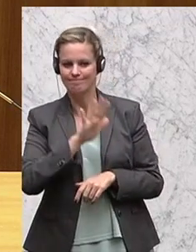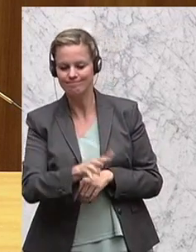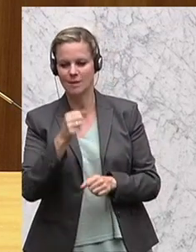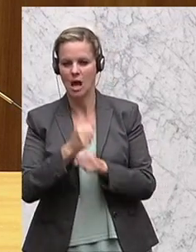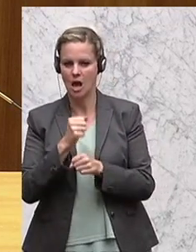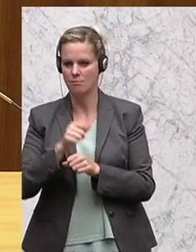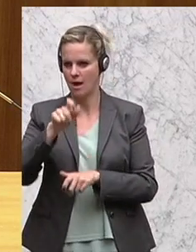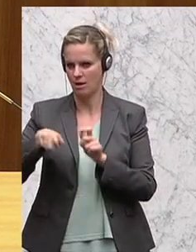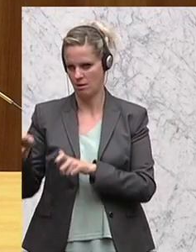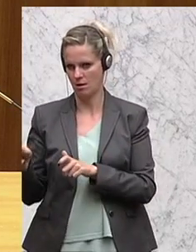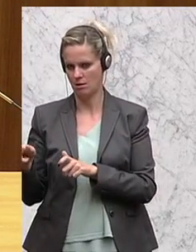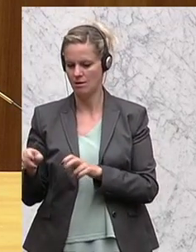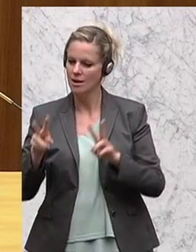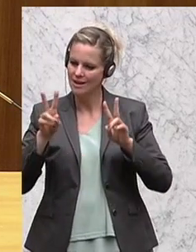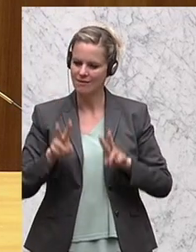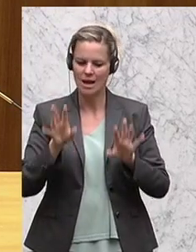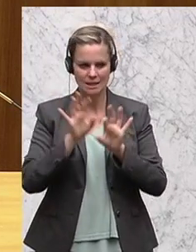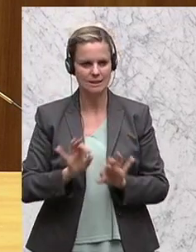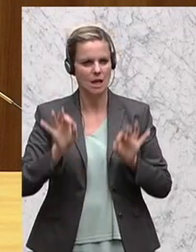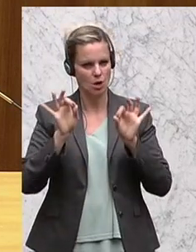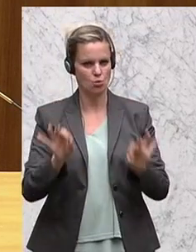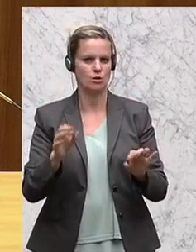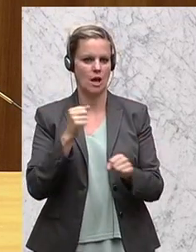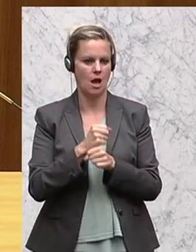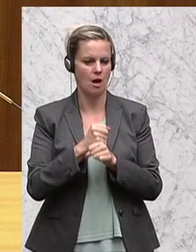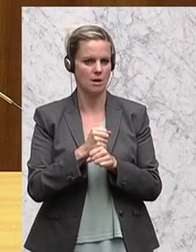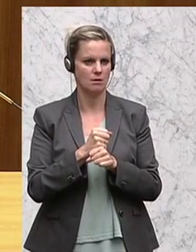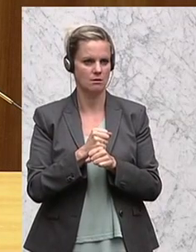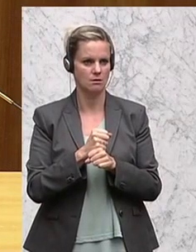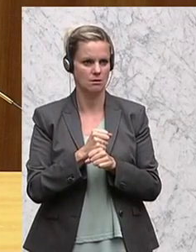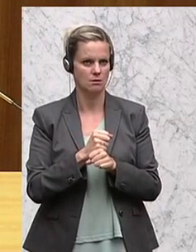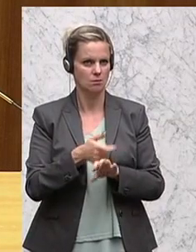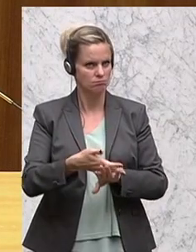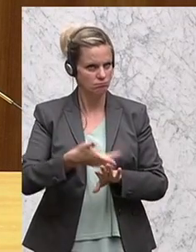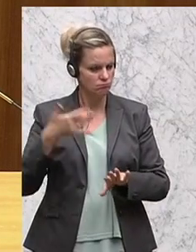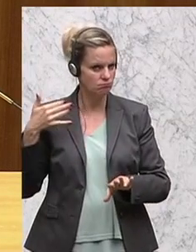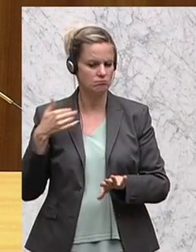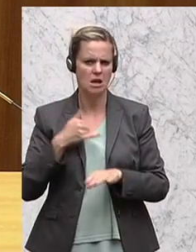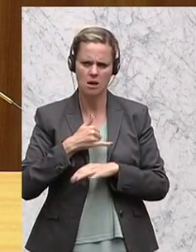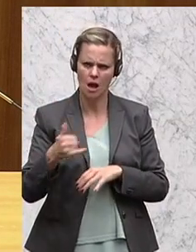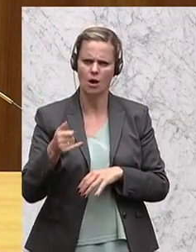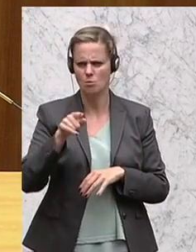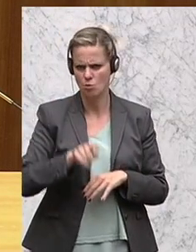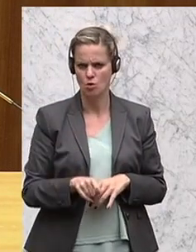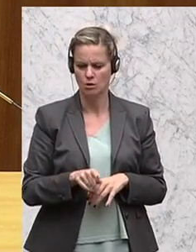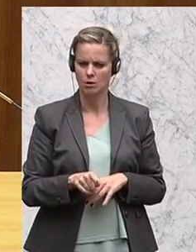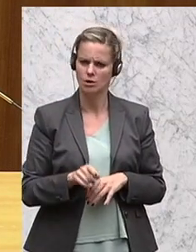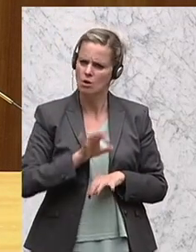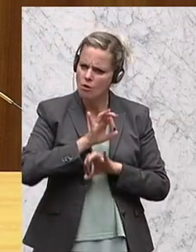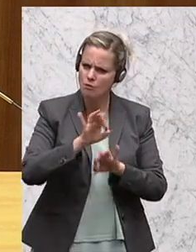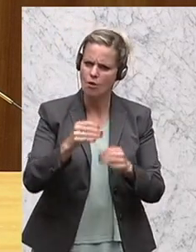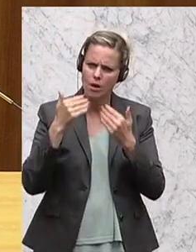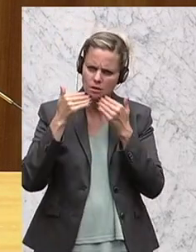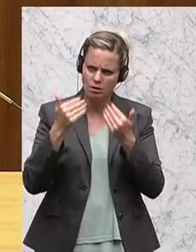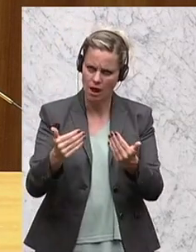Arbeitern wirklich eine hervorragende Arbeit geleistet haben in den letzten Monaten und Jahren. Und Ihnen sei der Dank ausgesprochen,